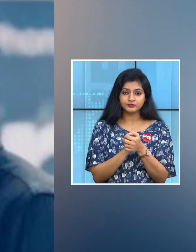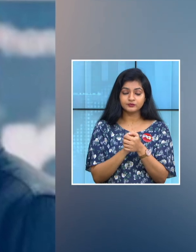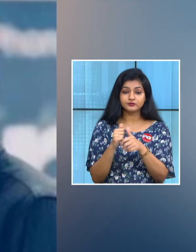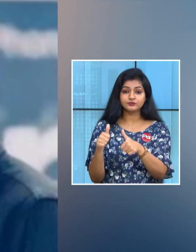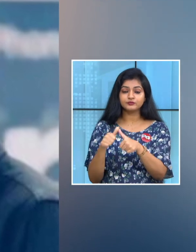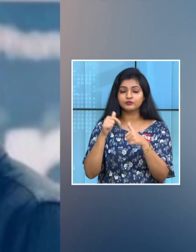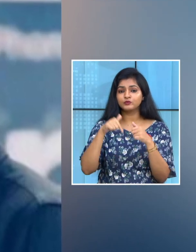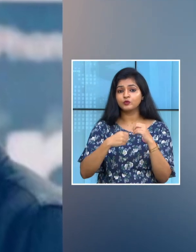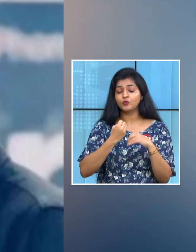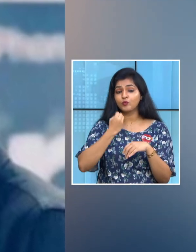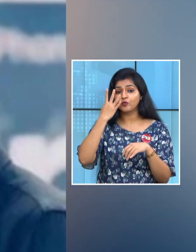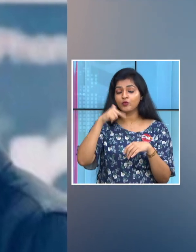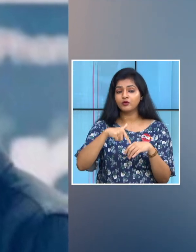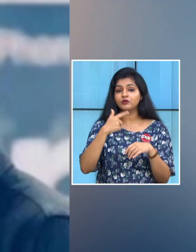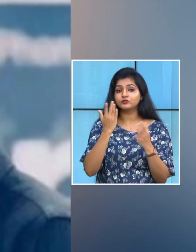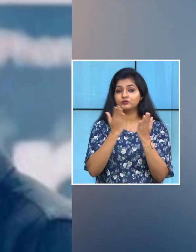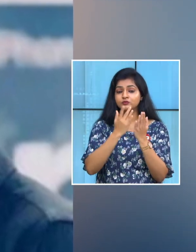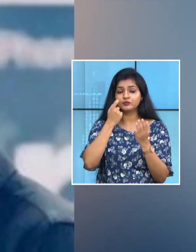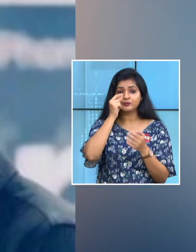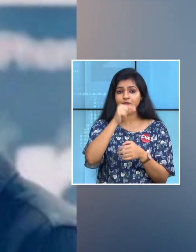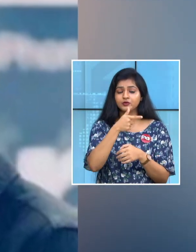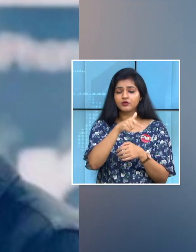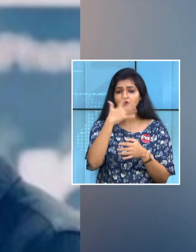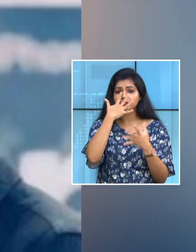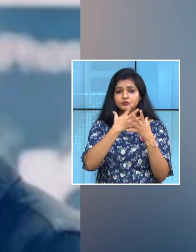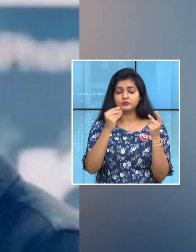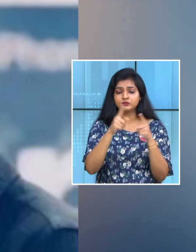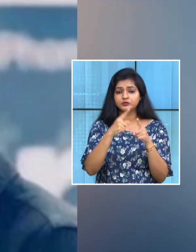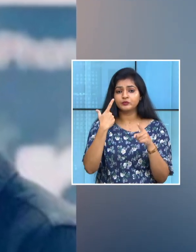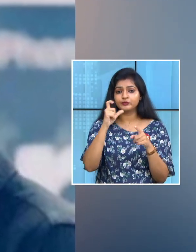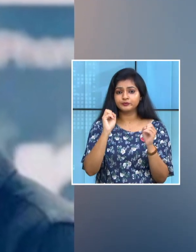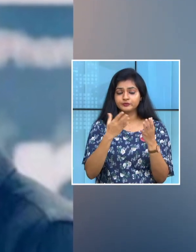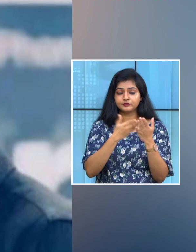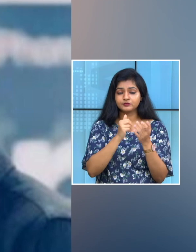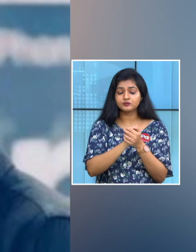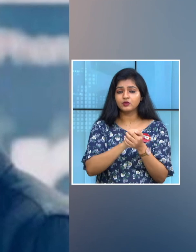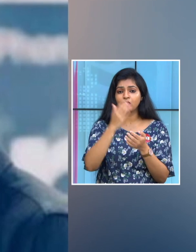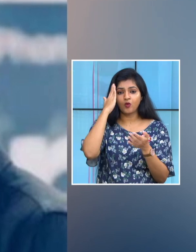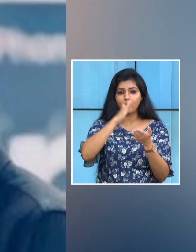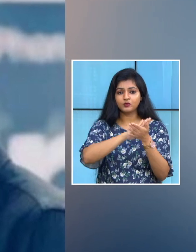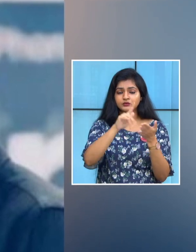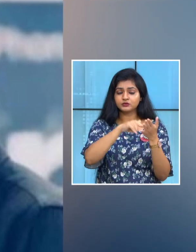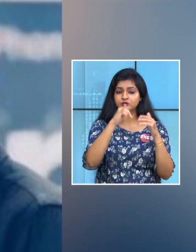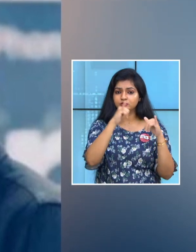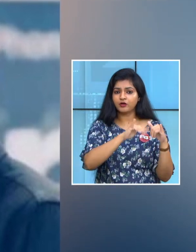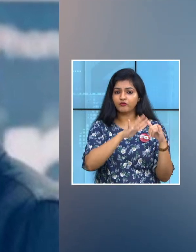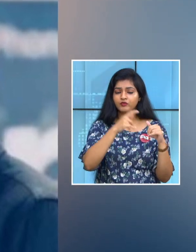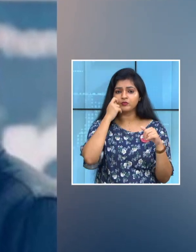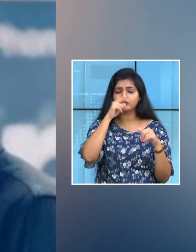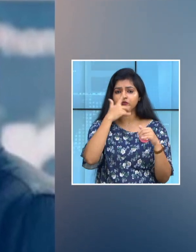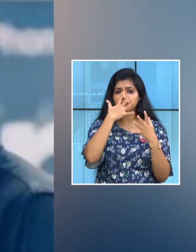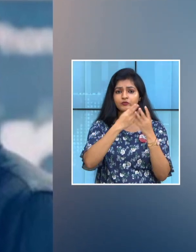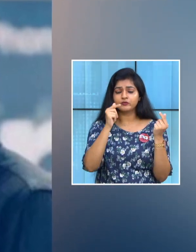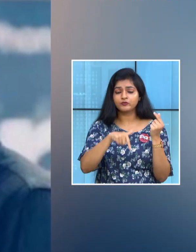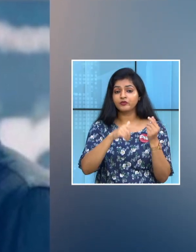ഉന്മേഷ, ഇന്ന് പുലർച്ചെയാണ് ഈ വിദ്യാർത്ഥിയെ കാണുന്നില്ല എന്നുള്ള വിവരം ലഭിക്കുന്നത്. ഹോസ്റ്റലിൽ ഉണ്ടായിരുന്ന വിദ്യാർത്ഥിയെ കാണാതായെന്ന്